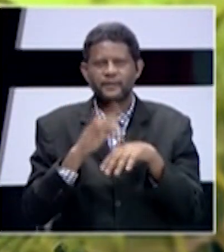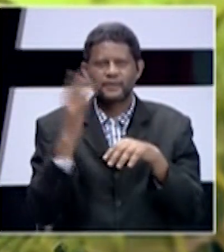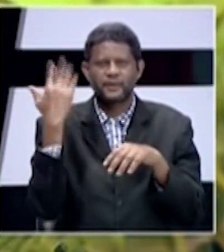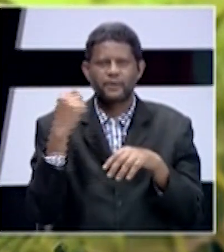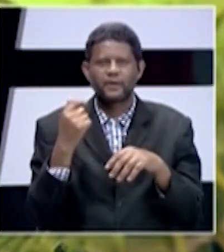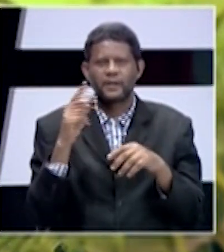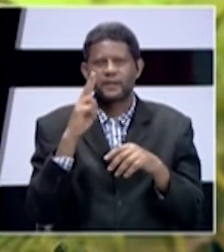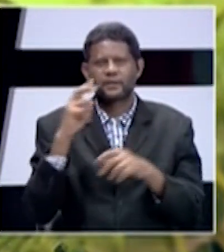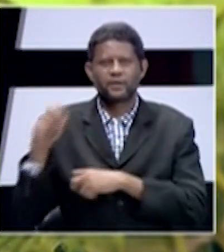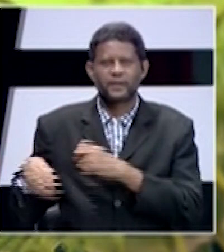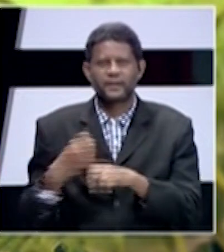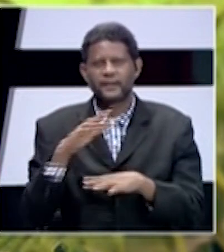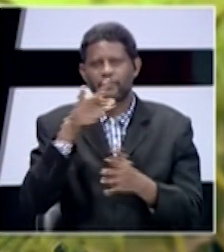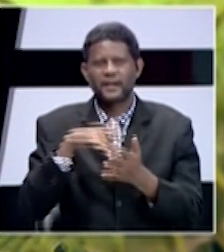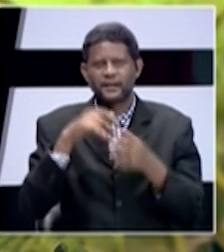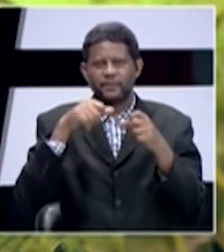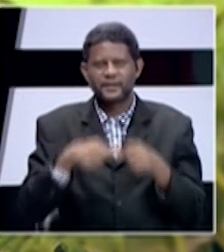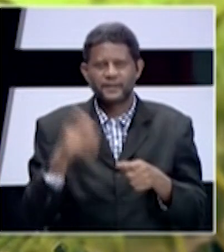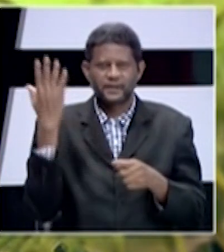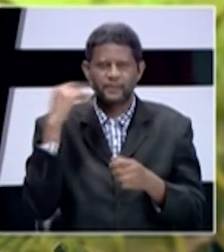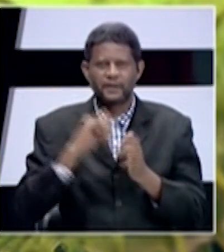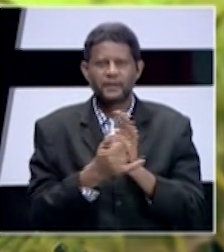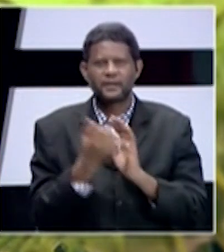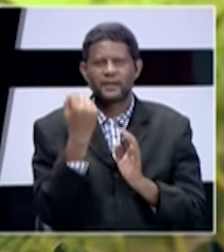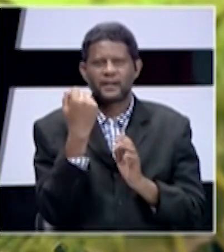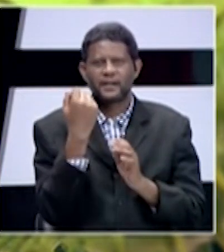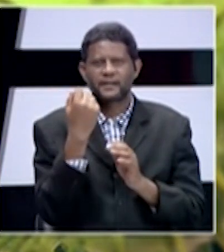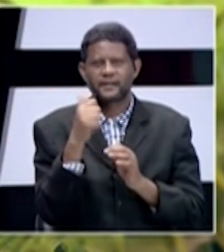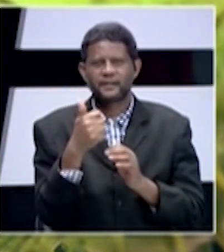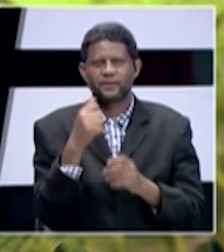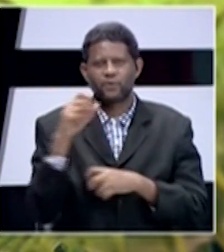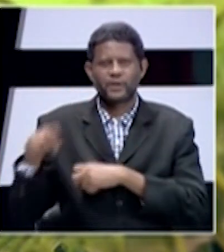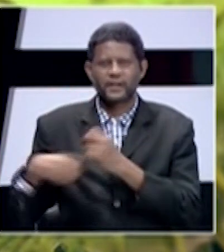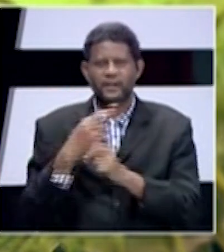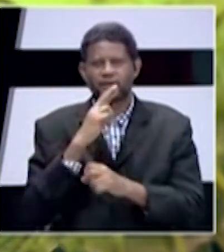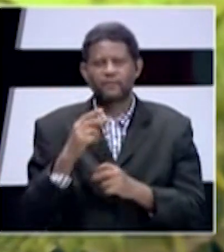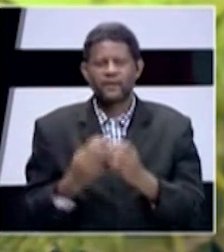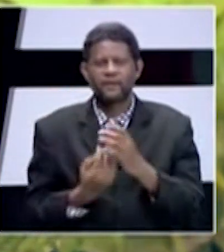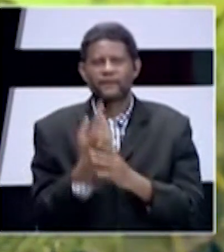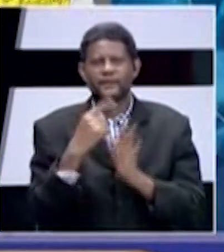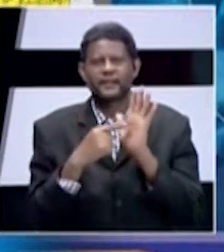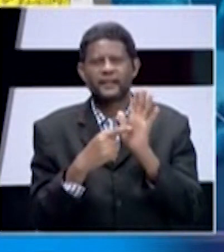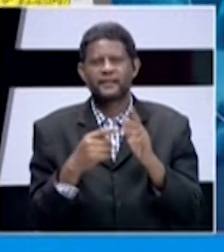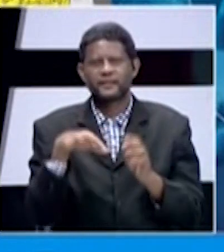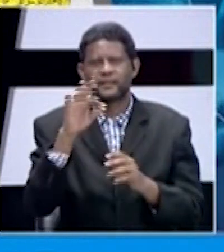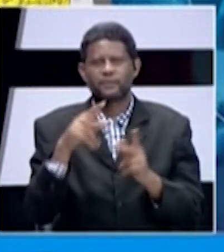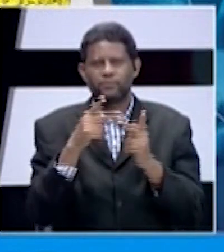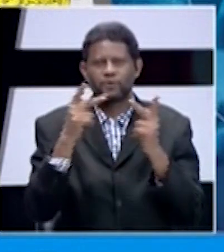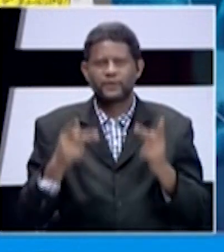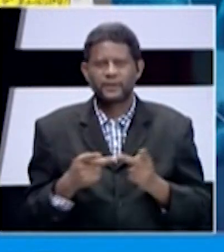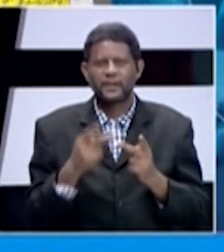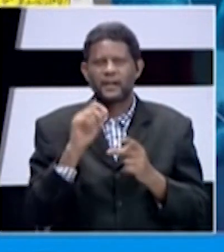2 ወገናት፣ ኣብ መወሸም ማእኸል ዝነበረ ድማ 10 ወገናት እዮም። ፍልፍል ተቓላዕነት ዝተረኸበሎም